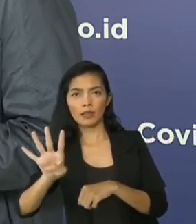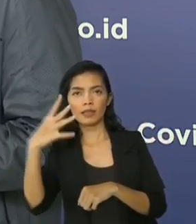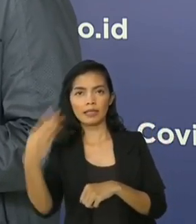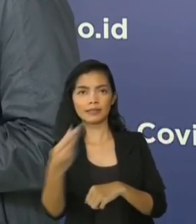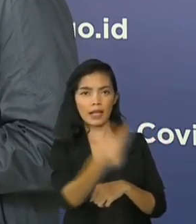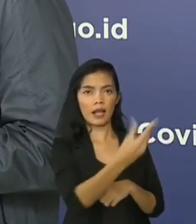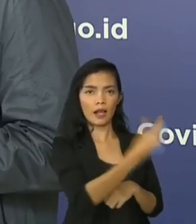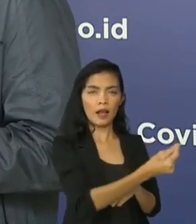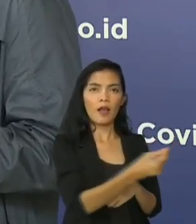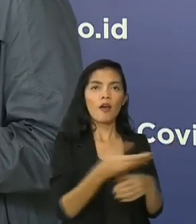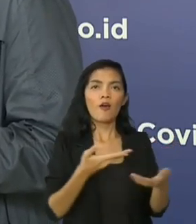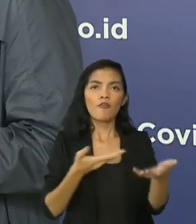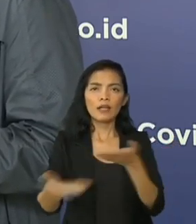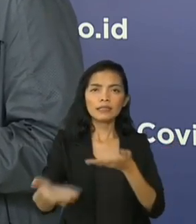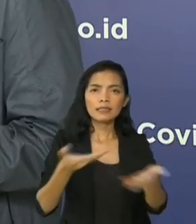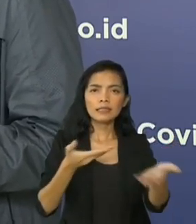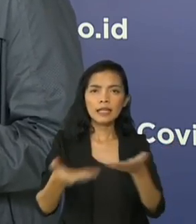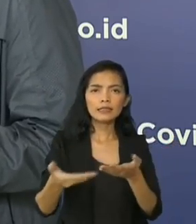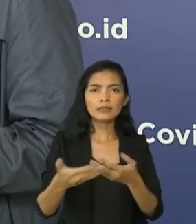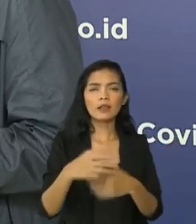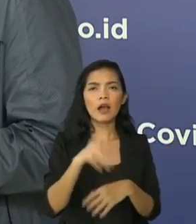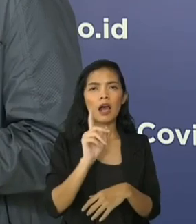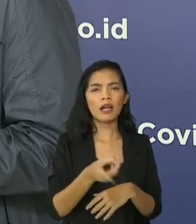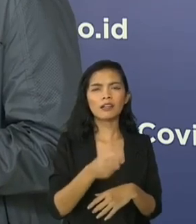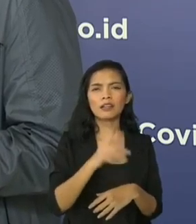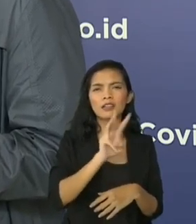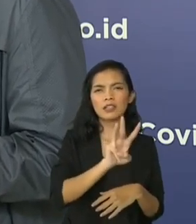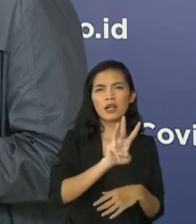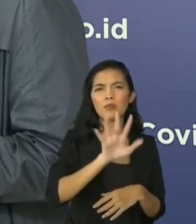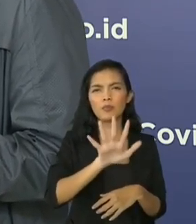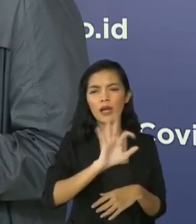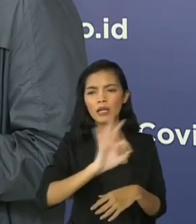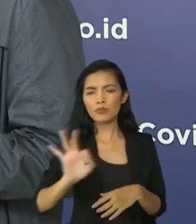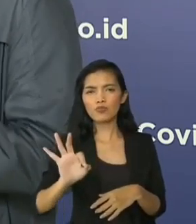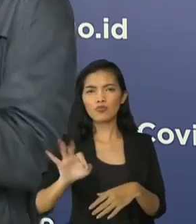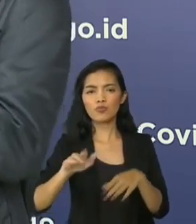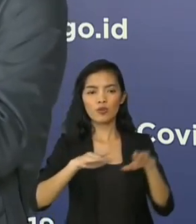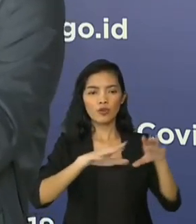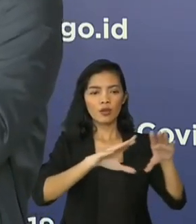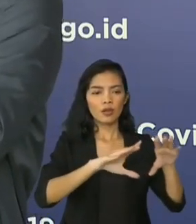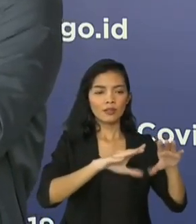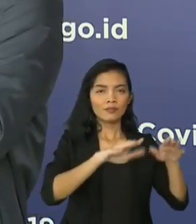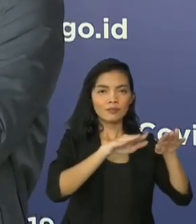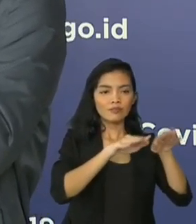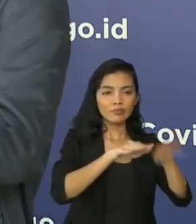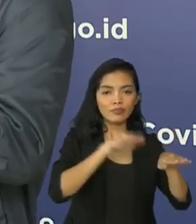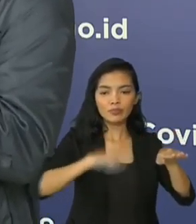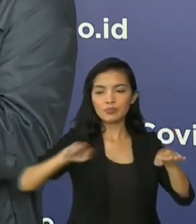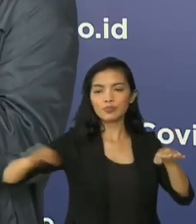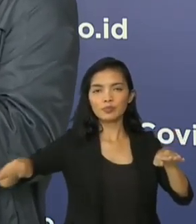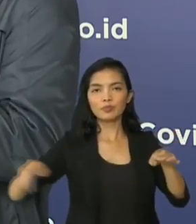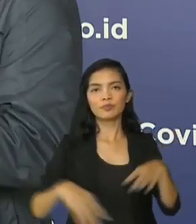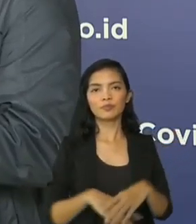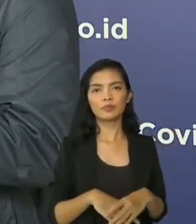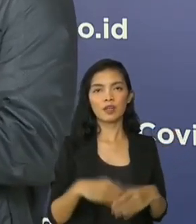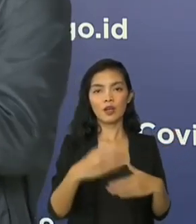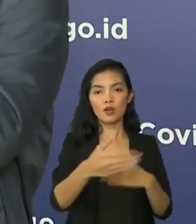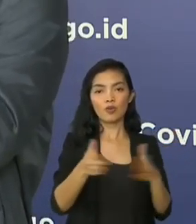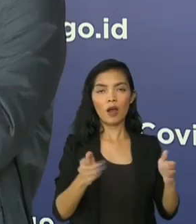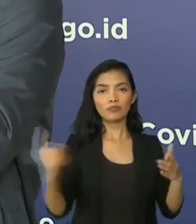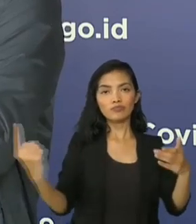dengan fasilitas kurang lebih Rp35.000 tempat tidur jadi ruang masih itu didalamnya ada tempat